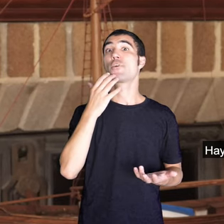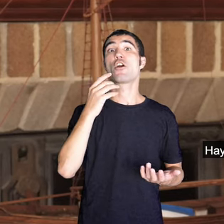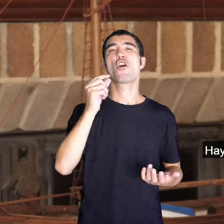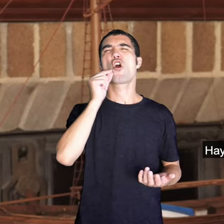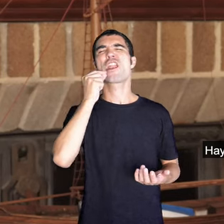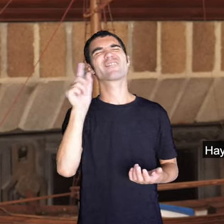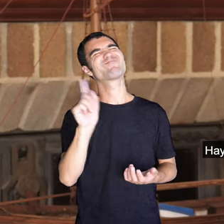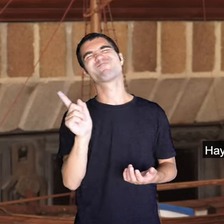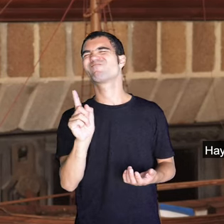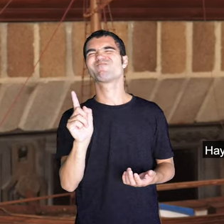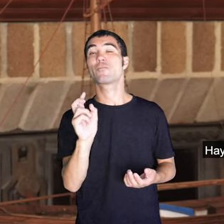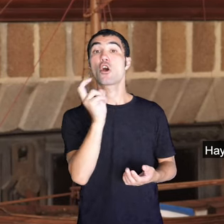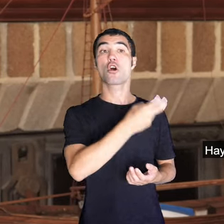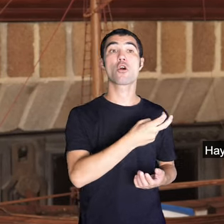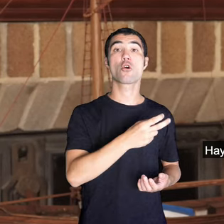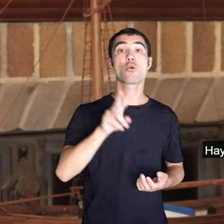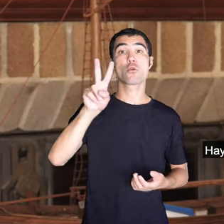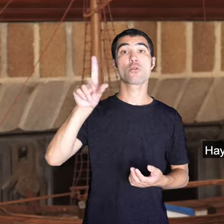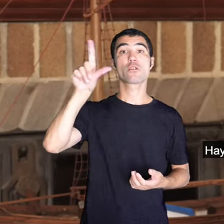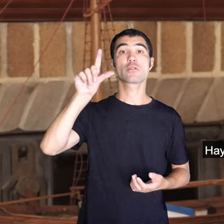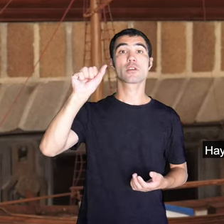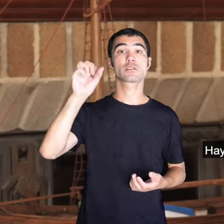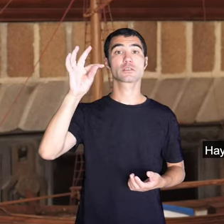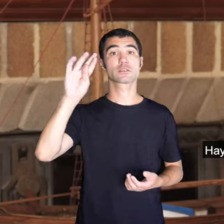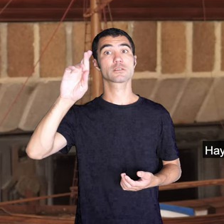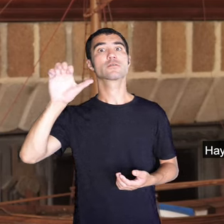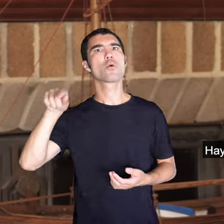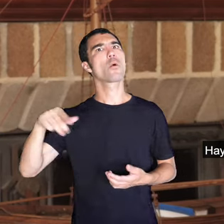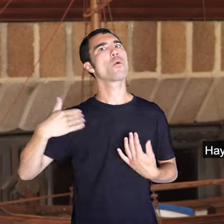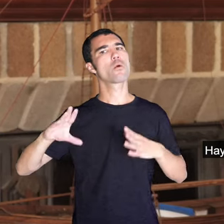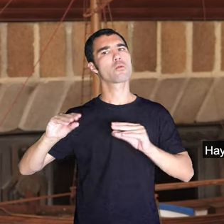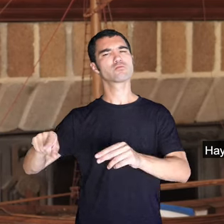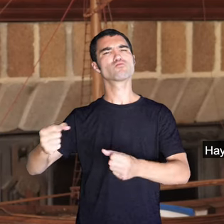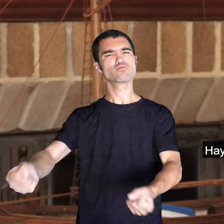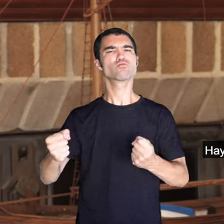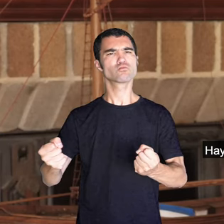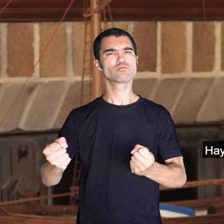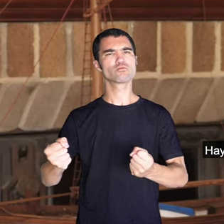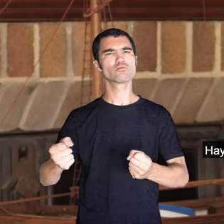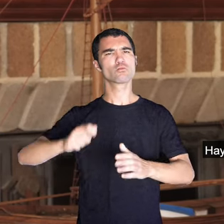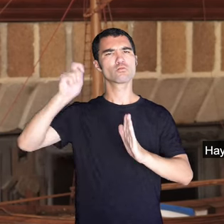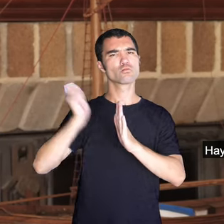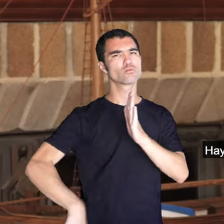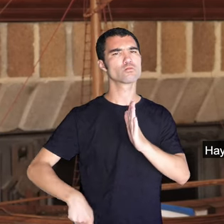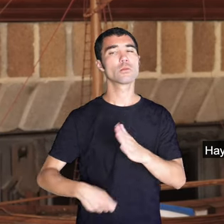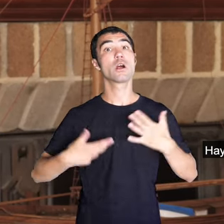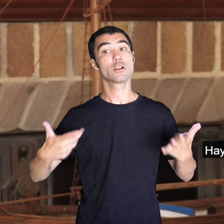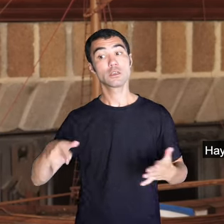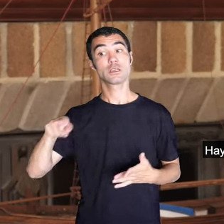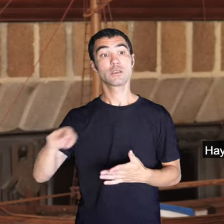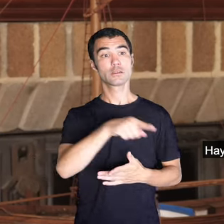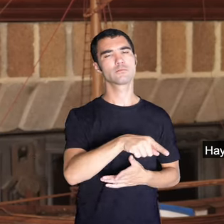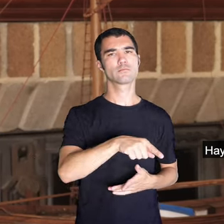l'olivera no s'empleava, però l'astre sí, l'astre és molt fort. I aquestes